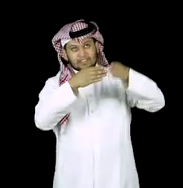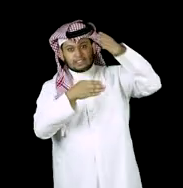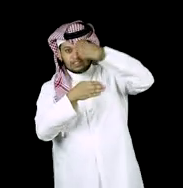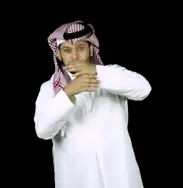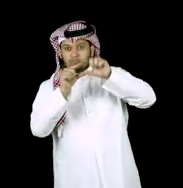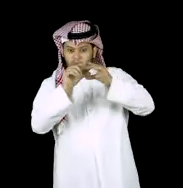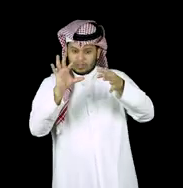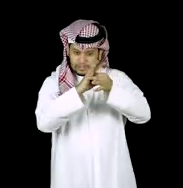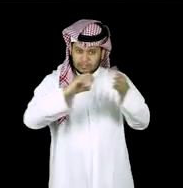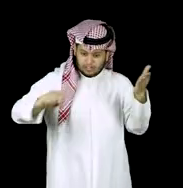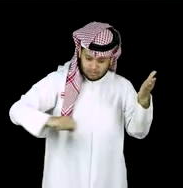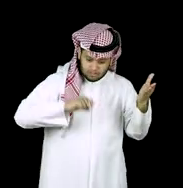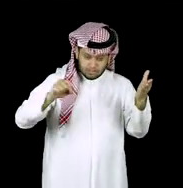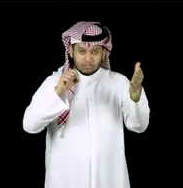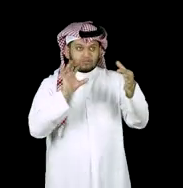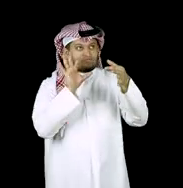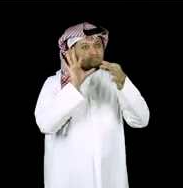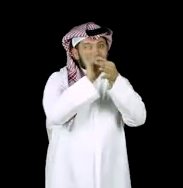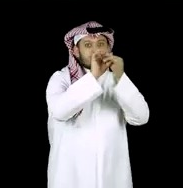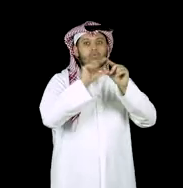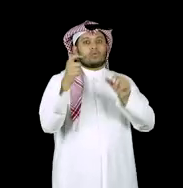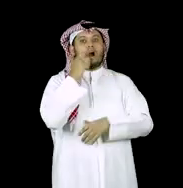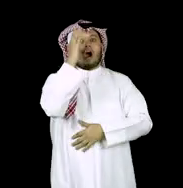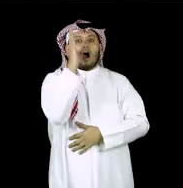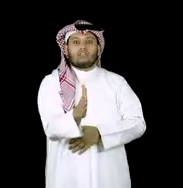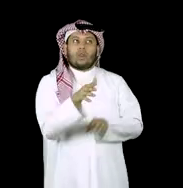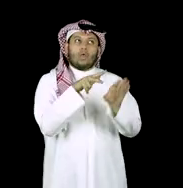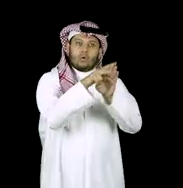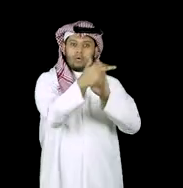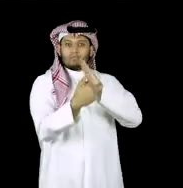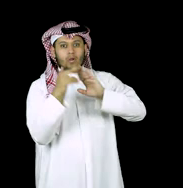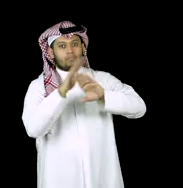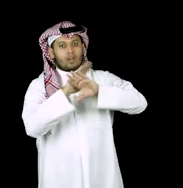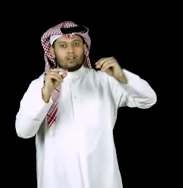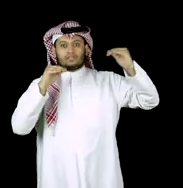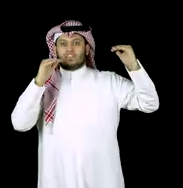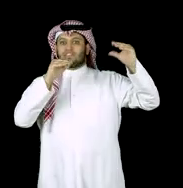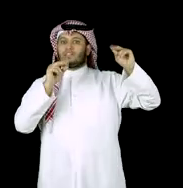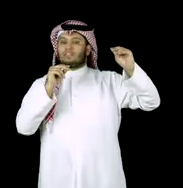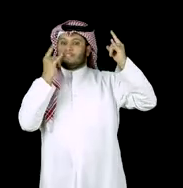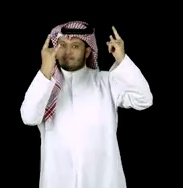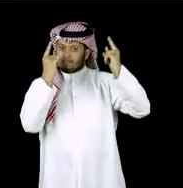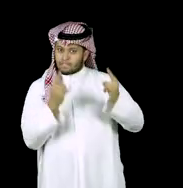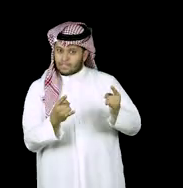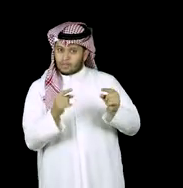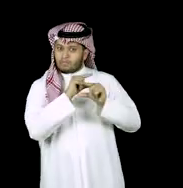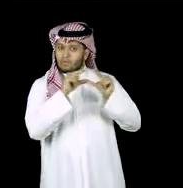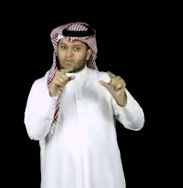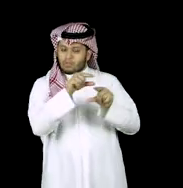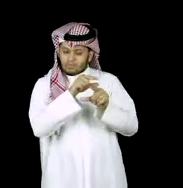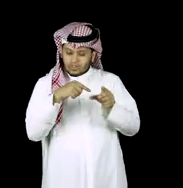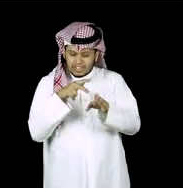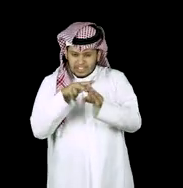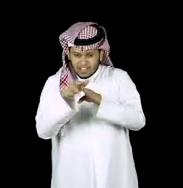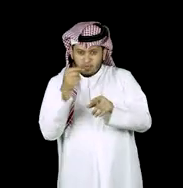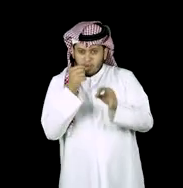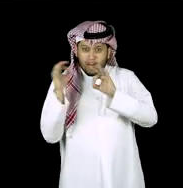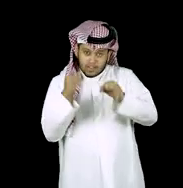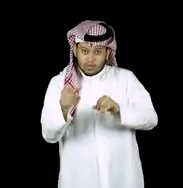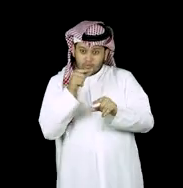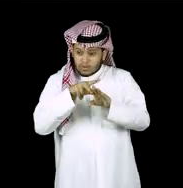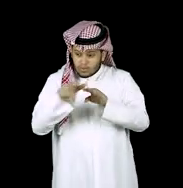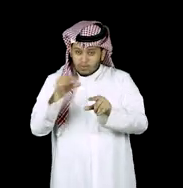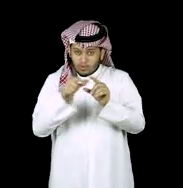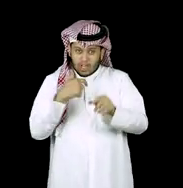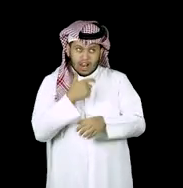العهود والمواثيق على أساس العدل لكافة الأطراف، ولا يجرمنكم شنآن قوم على